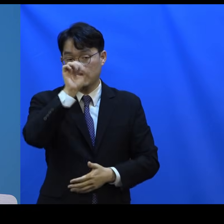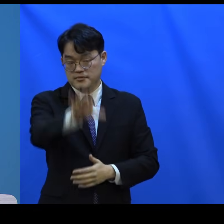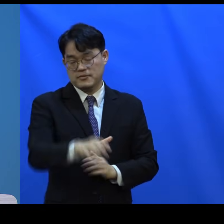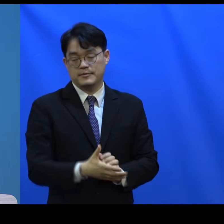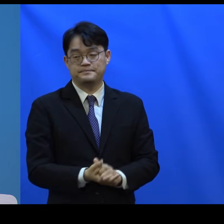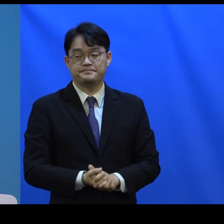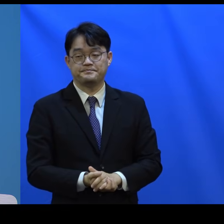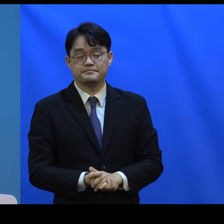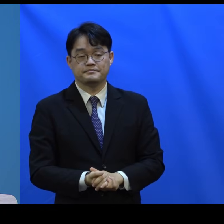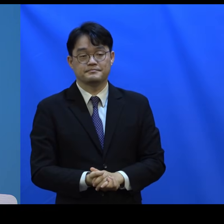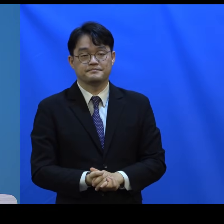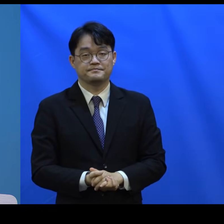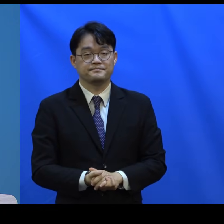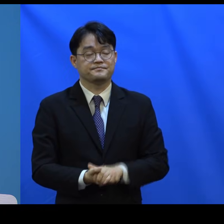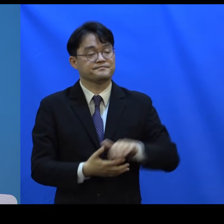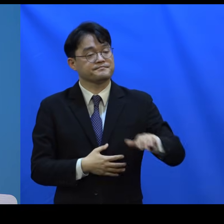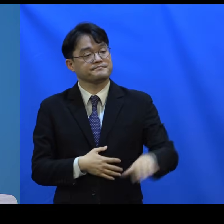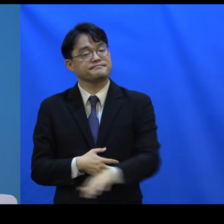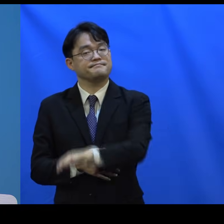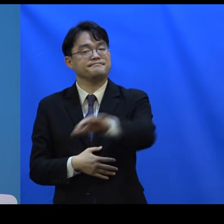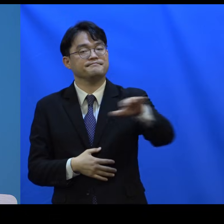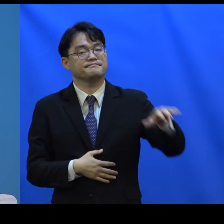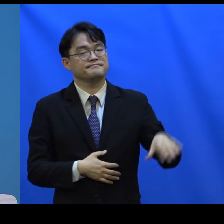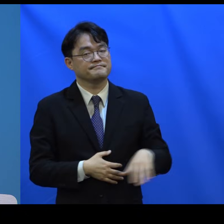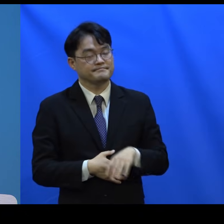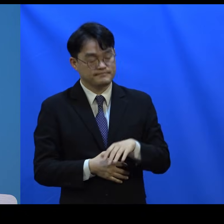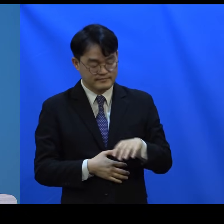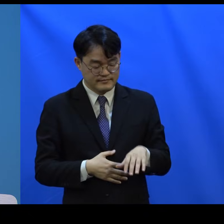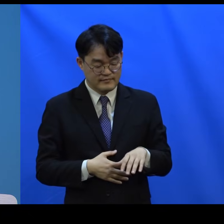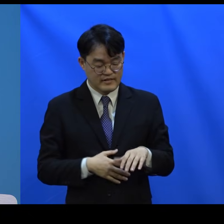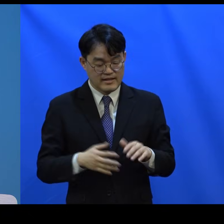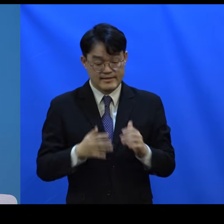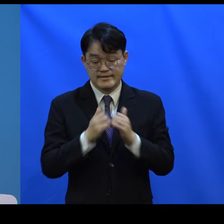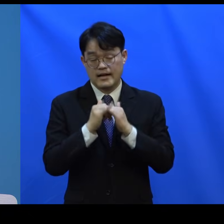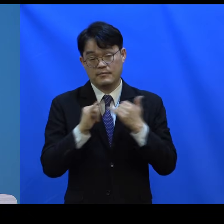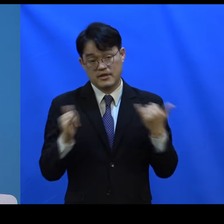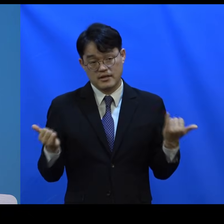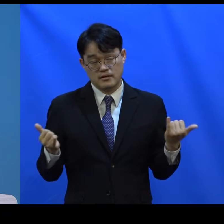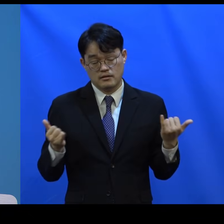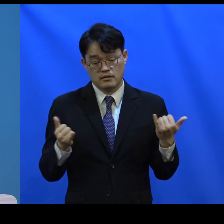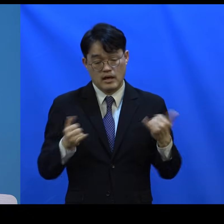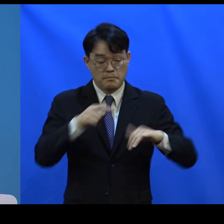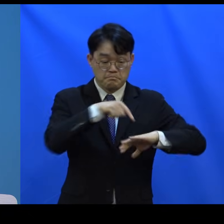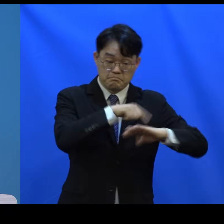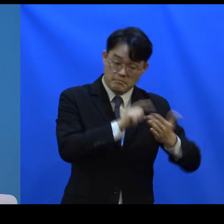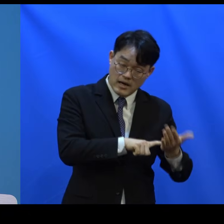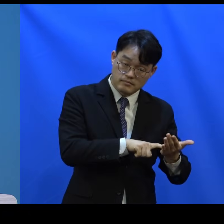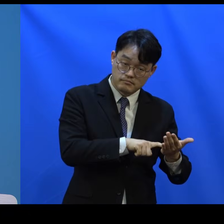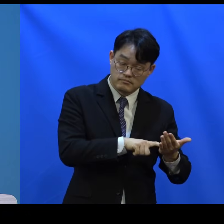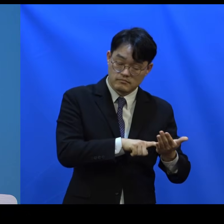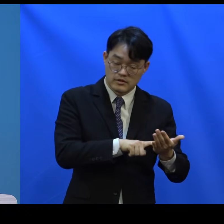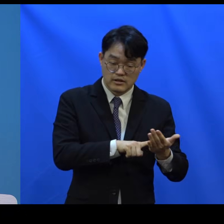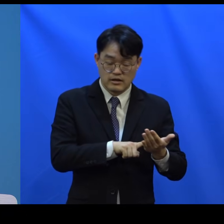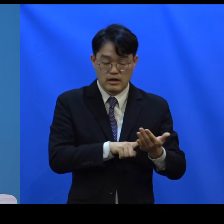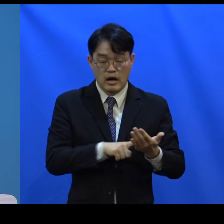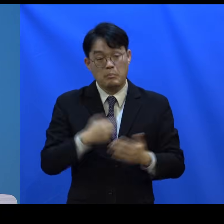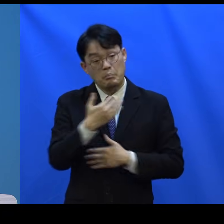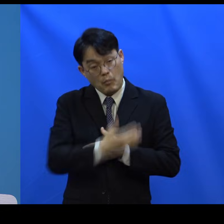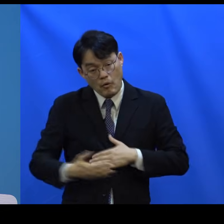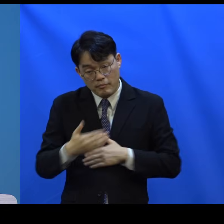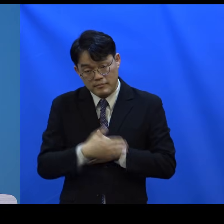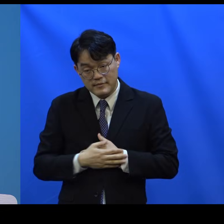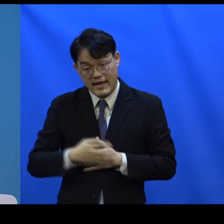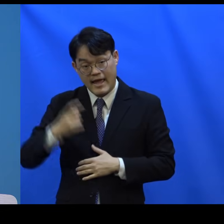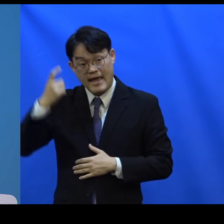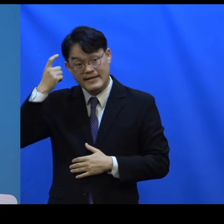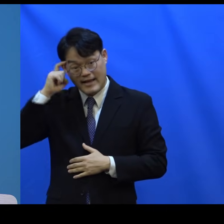여러분, 왜 우리의 전 존재를 하나님께 드려야 되느냐 하면 하나님이 우리를 위해 전 존재를 주신 분이에요.